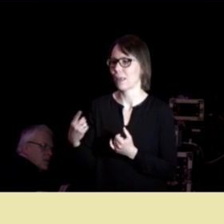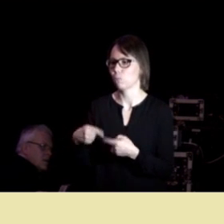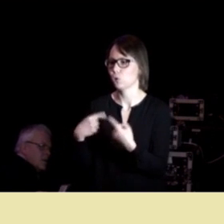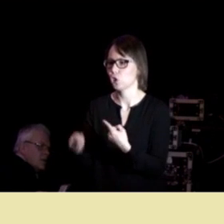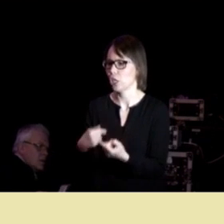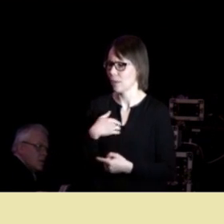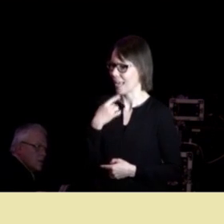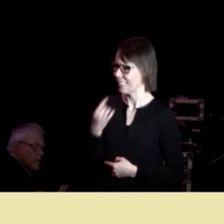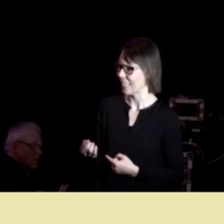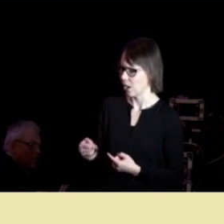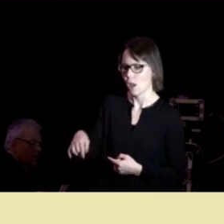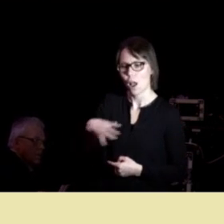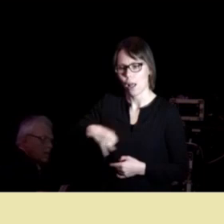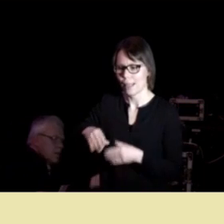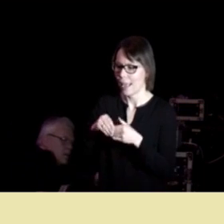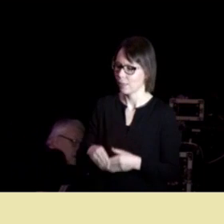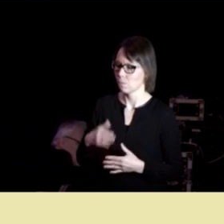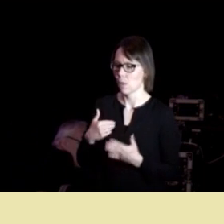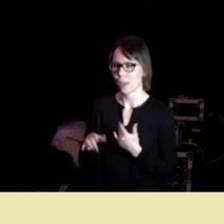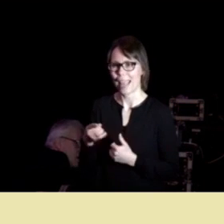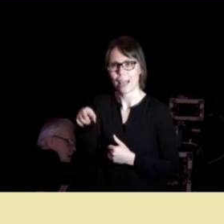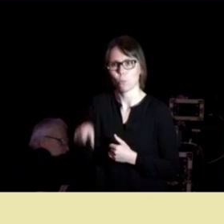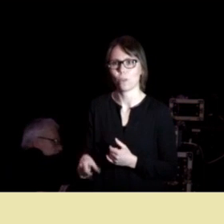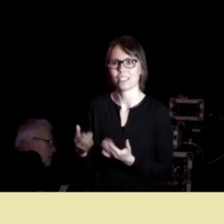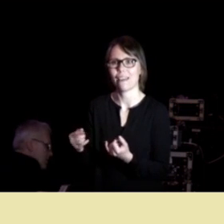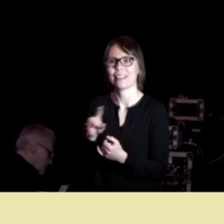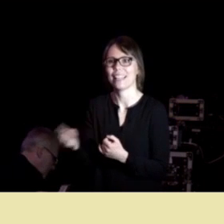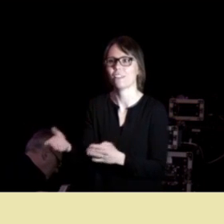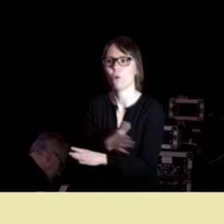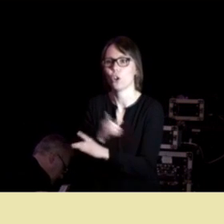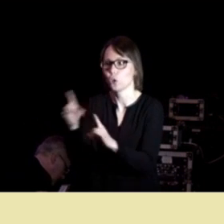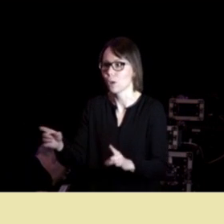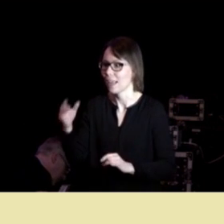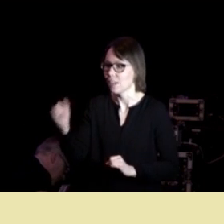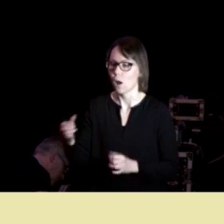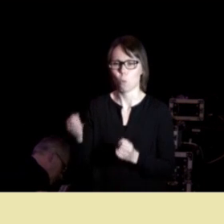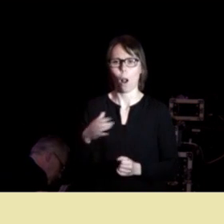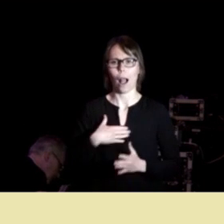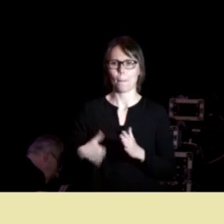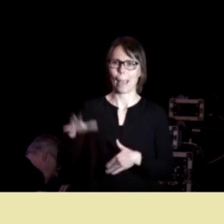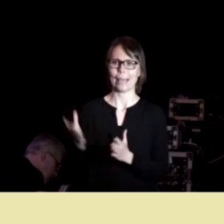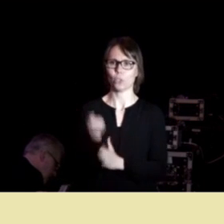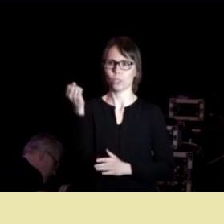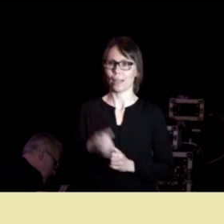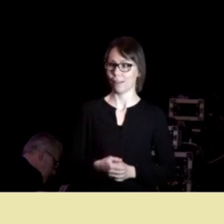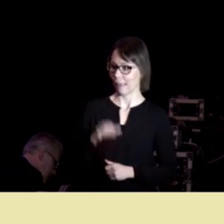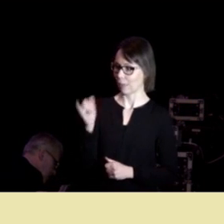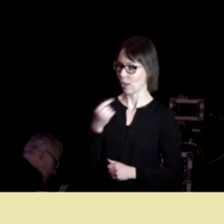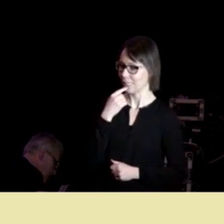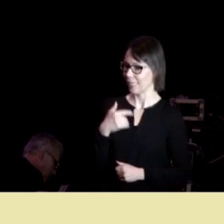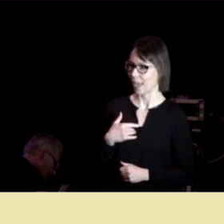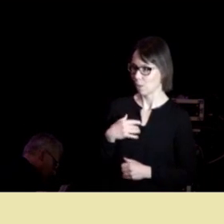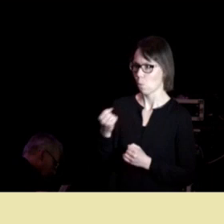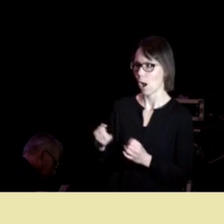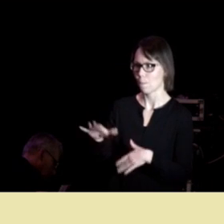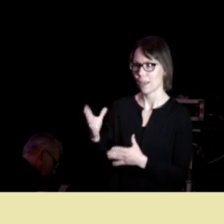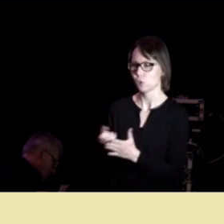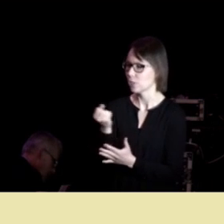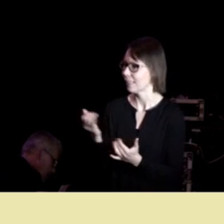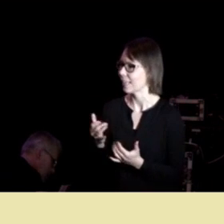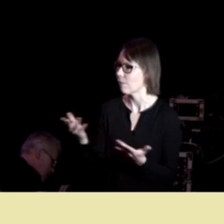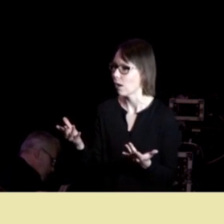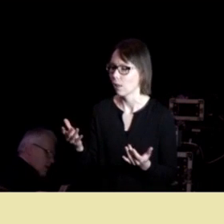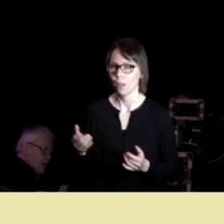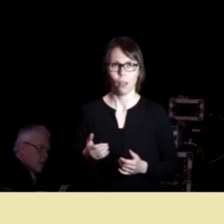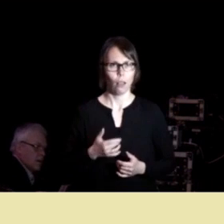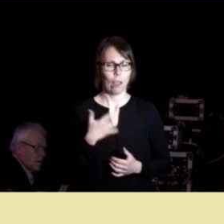på en prosedyre, så sier jeg, er vi enige om at de skal lage en måneds ventetid før jul? Ja, da må jeg ha mer ressurser. Ja, sier jeg, dere må ha mer ressurser. Hva trenger